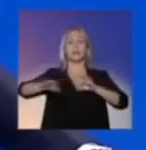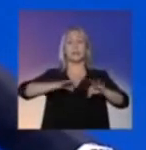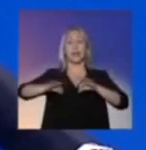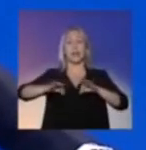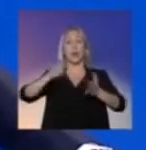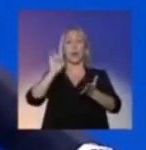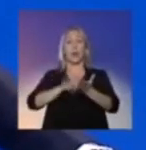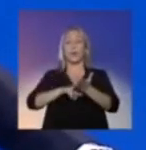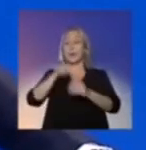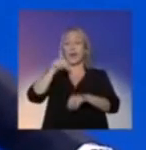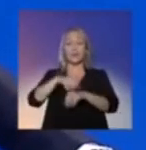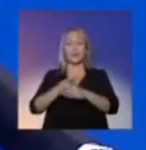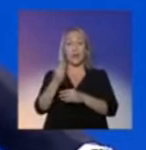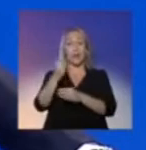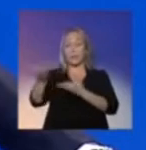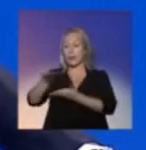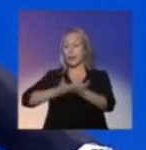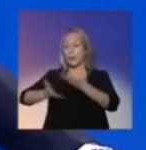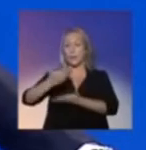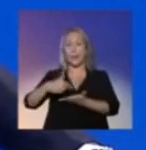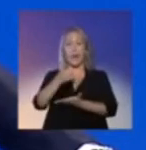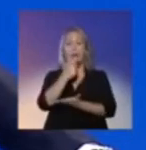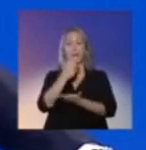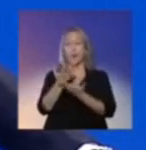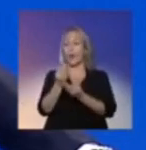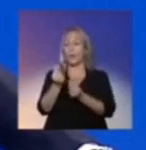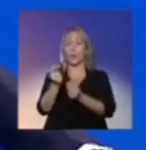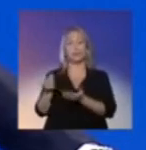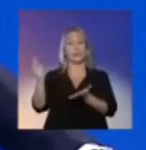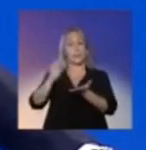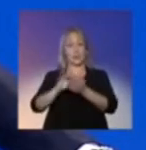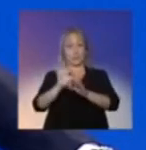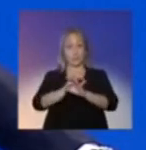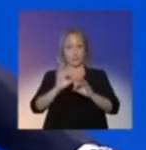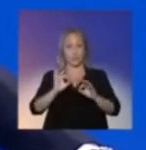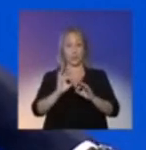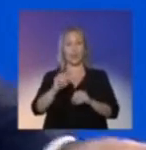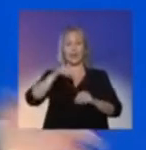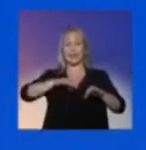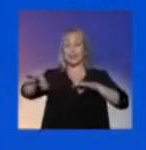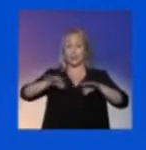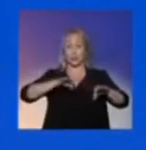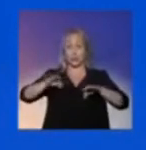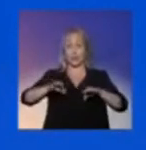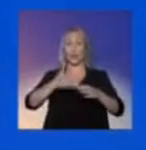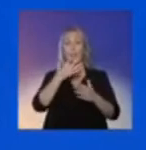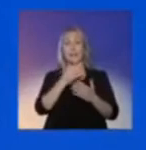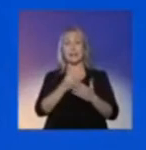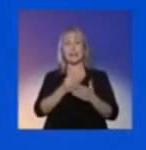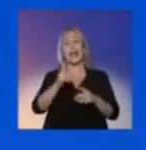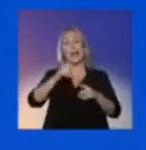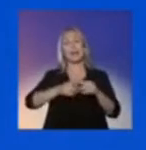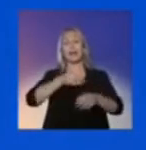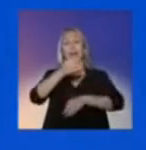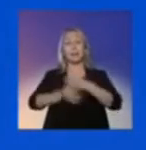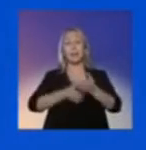η ρευστότητα της επιχείρησης. Είναι ένα σχέδιο το οποίο, στο οποίο θα κληθούν όλοι, για να το πω με απλά λόγια,